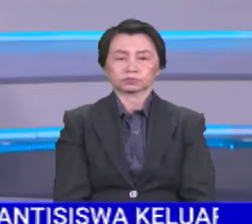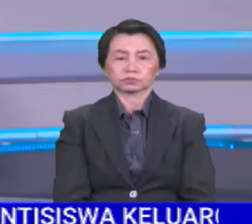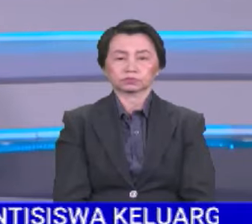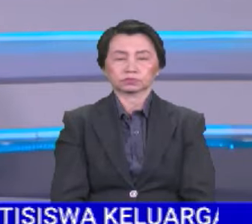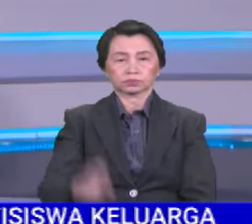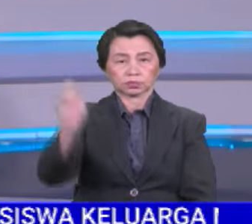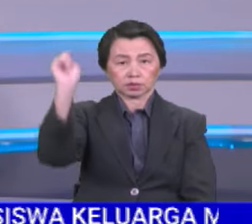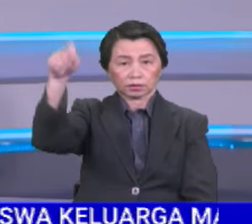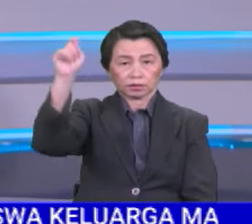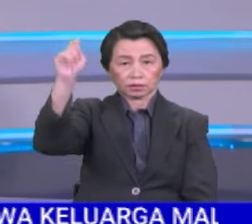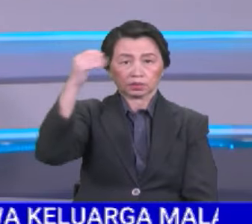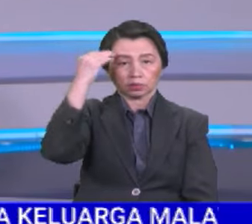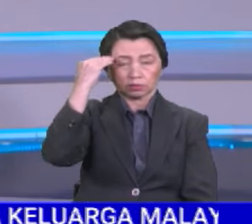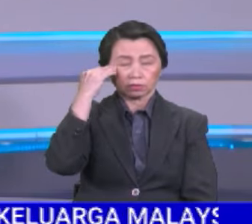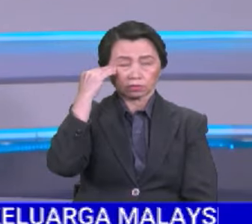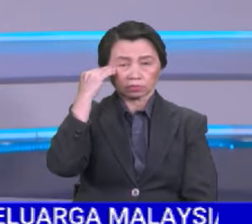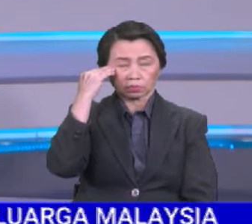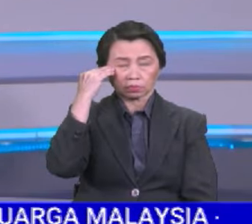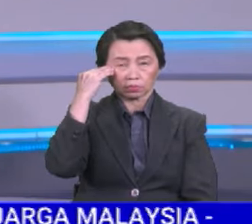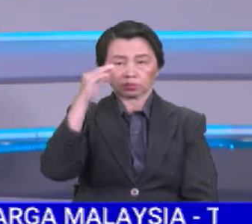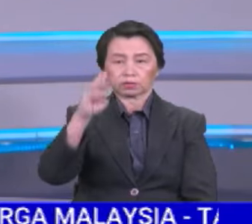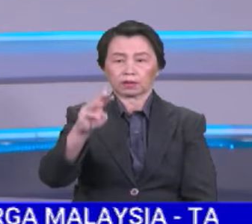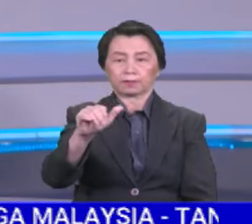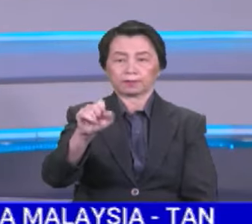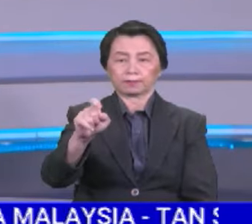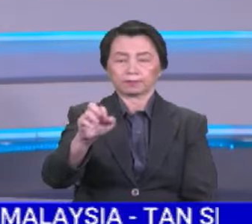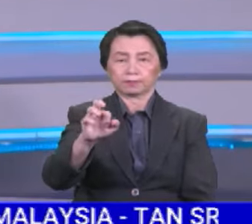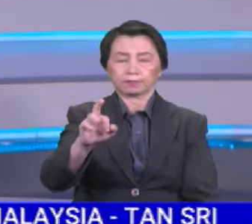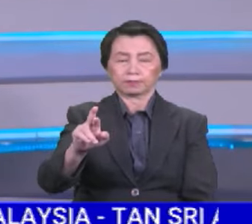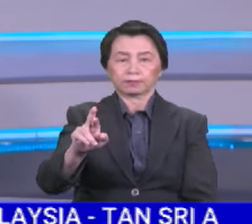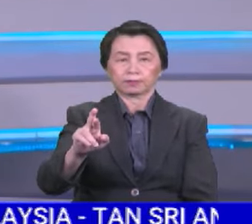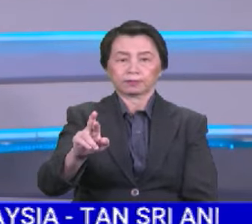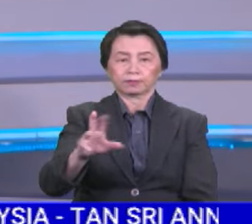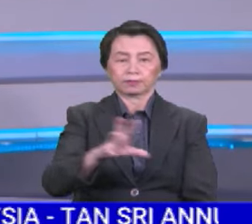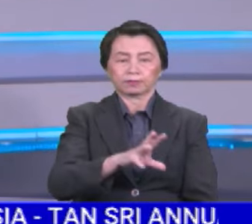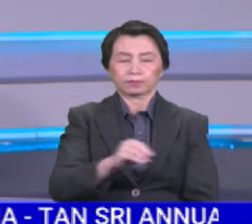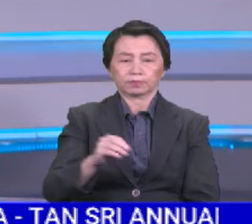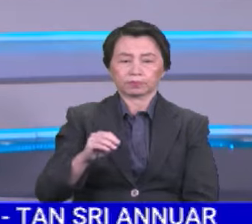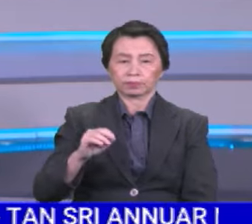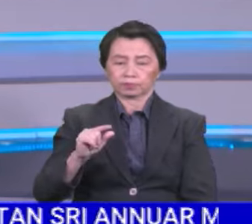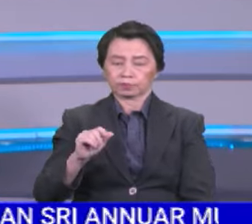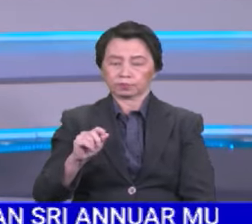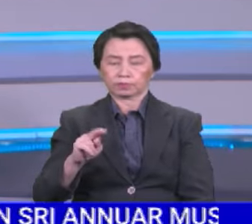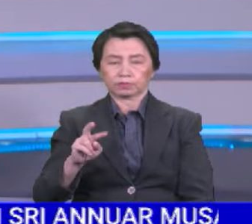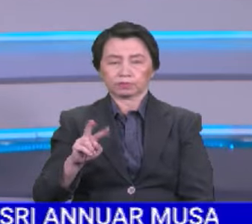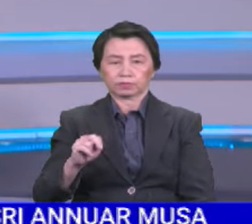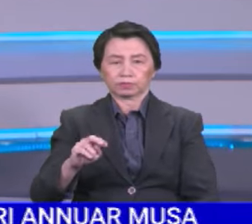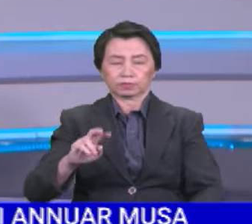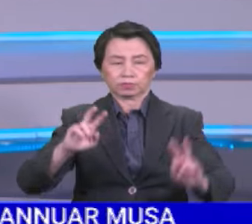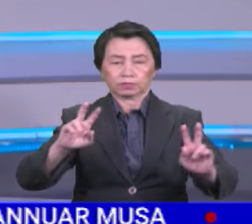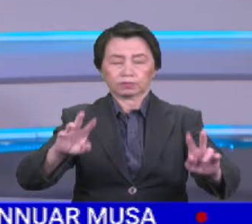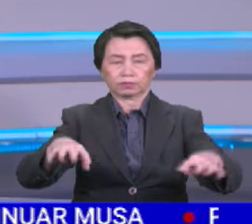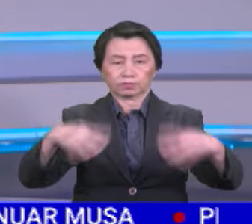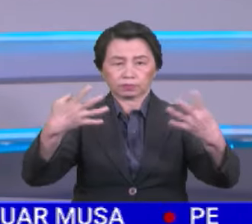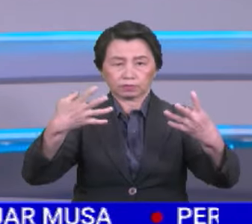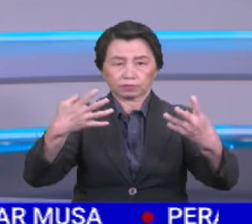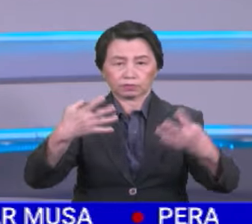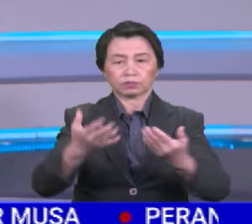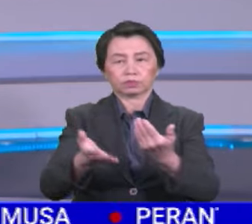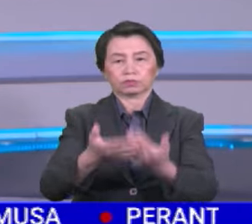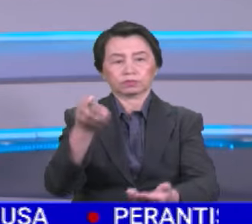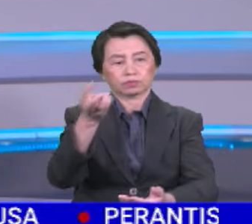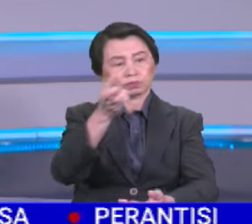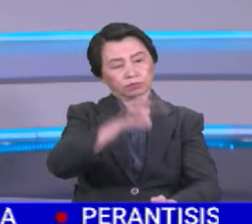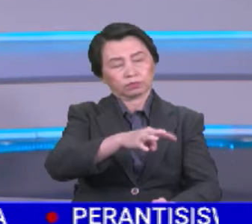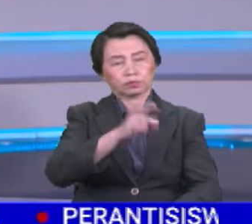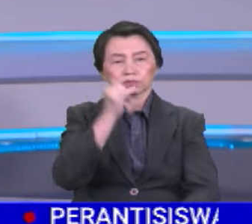Hai benteng Korea Master beregu campuran profesional negara gosong Yi margosuko akhir selepas mudah menyingkirkan potong